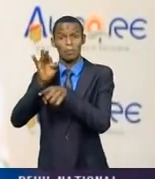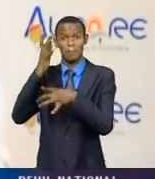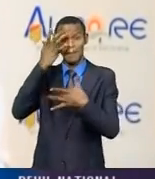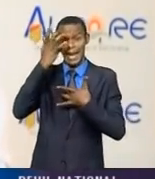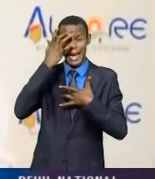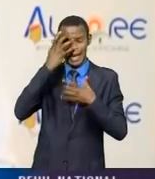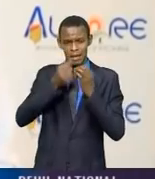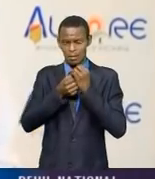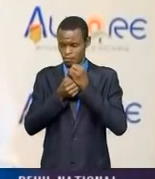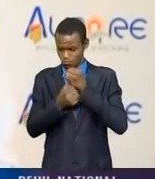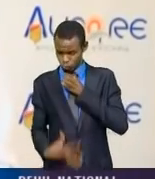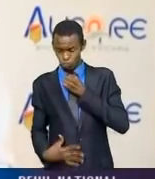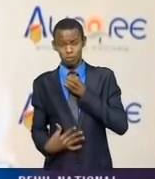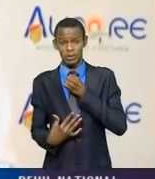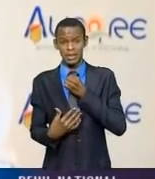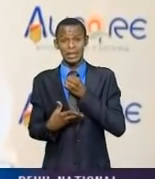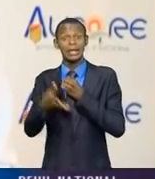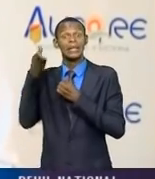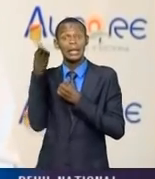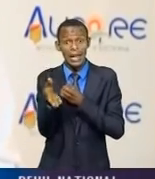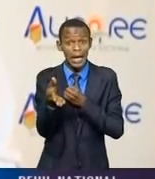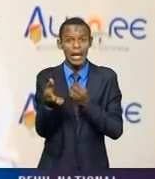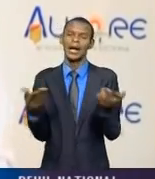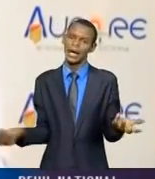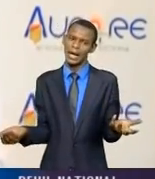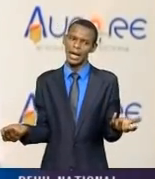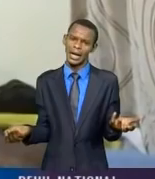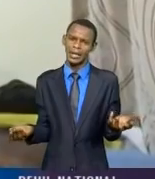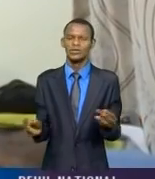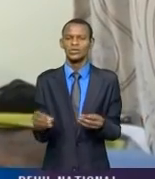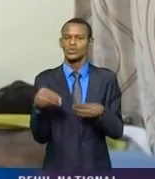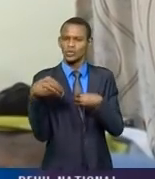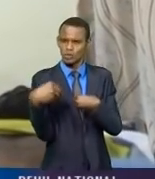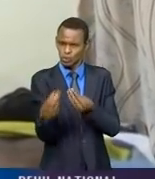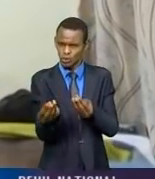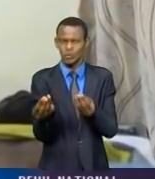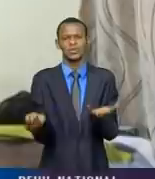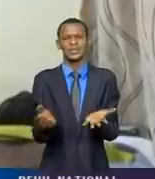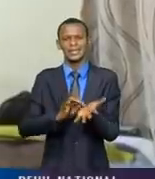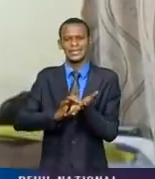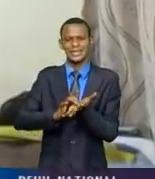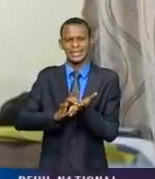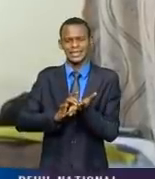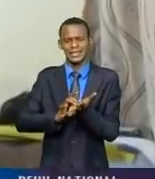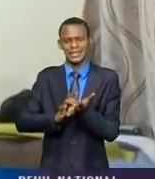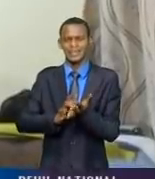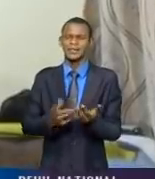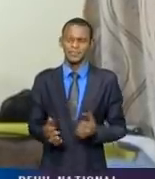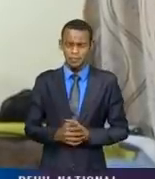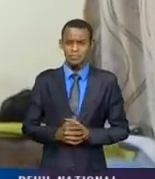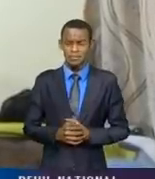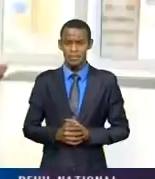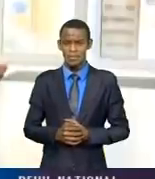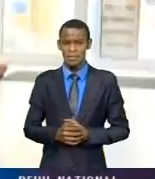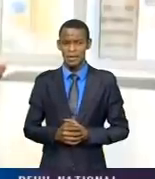nous offrons le premier traitement instrumentale par infrarouge gratuitement la gastro-entérologie constitue une branche de la médecine